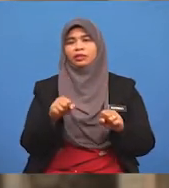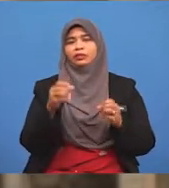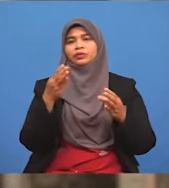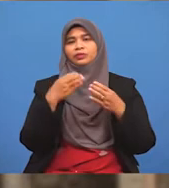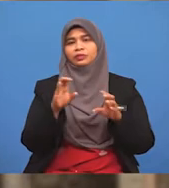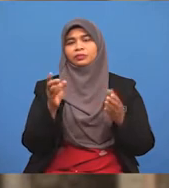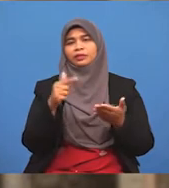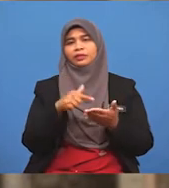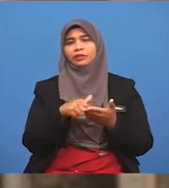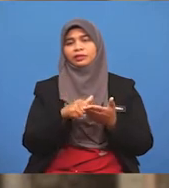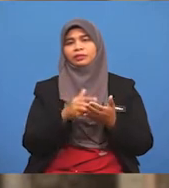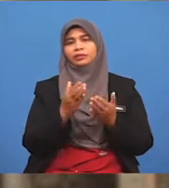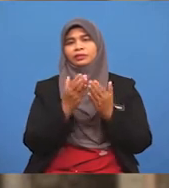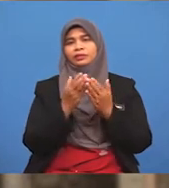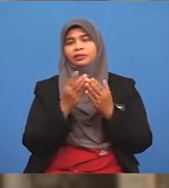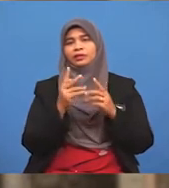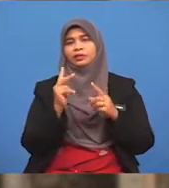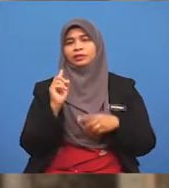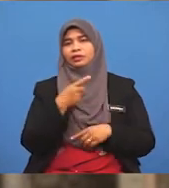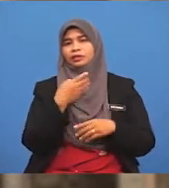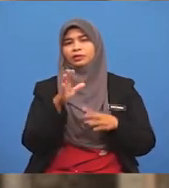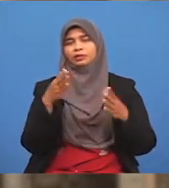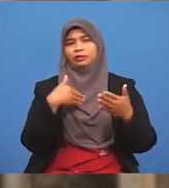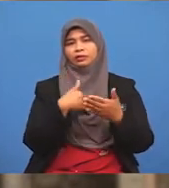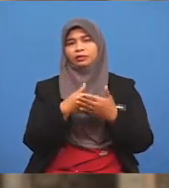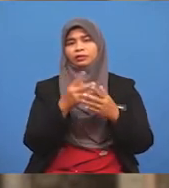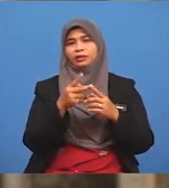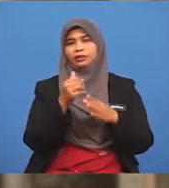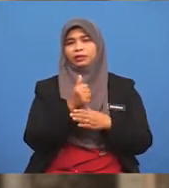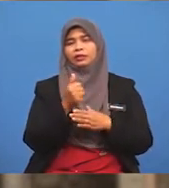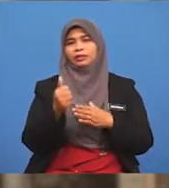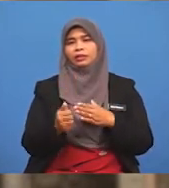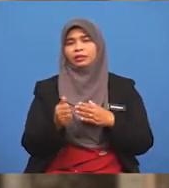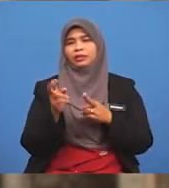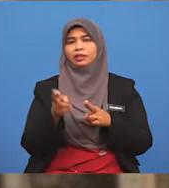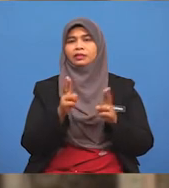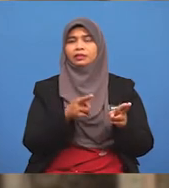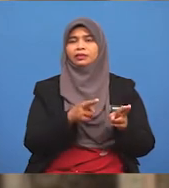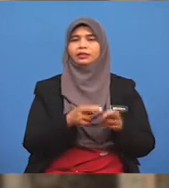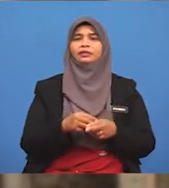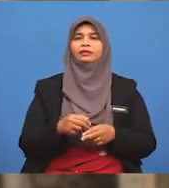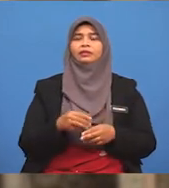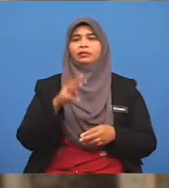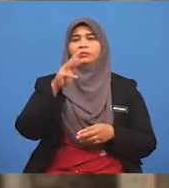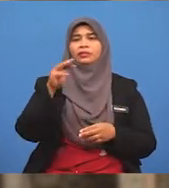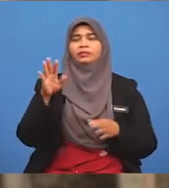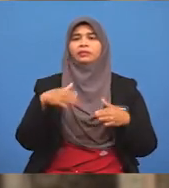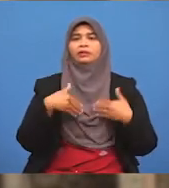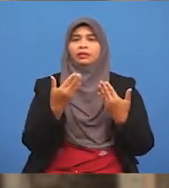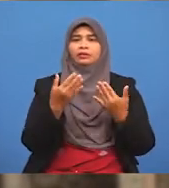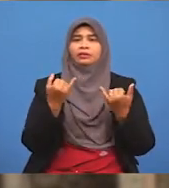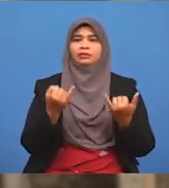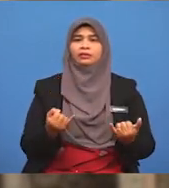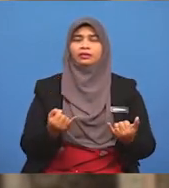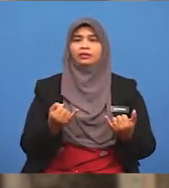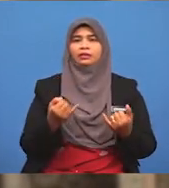Alhamdulillah, kita sudah sampai di hujung rancangan. Murid-murid, bagaimana sekarang?